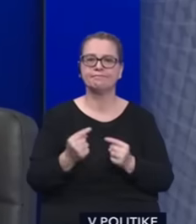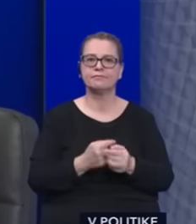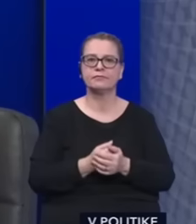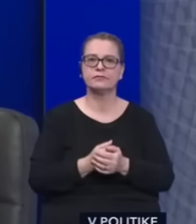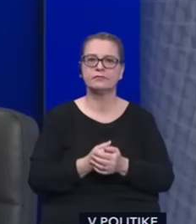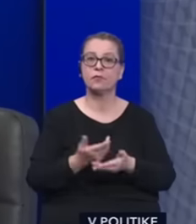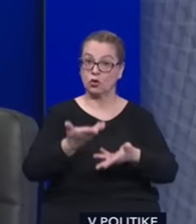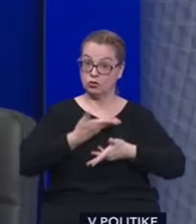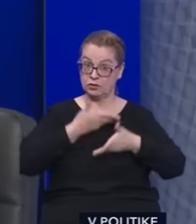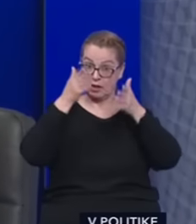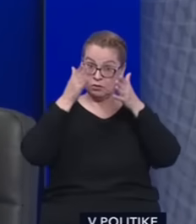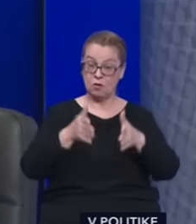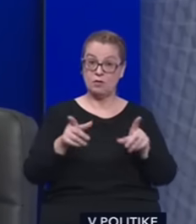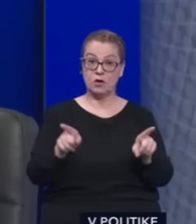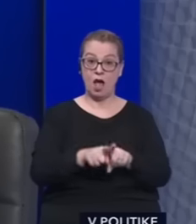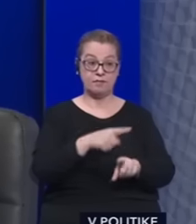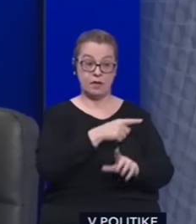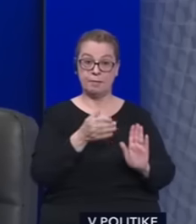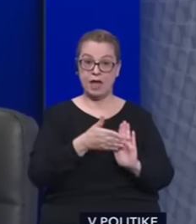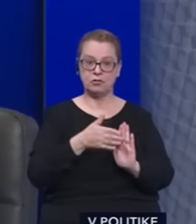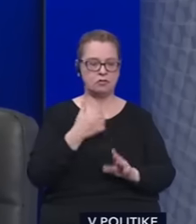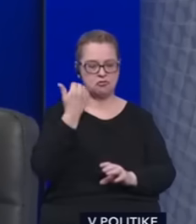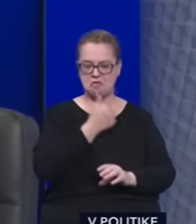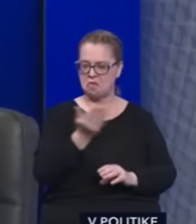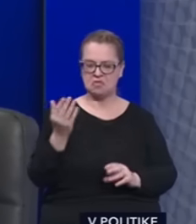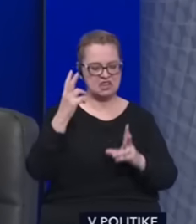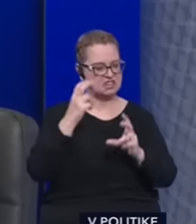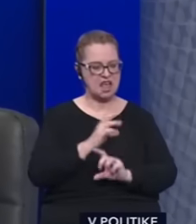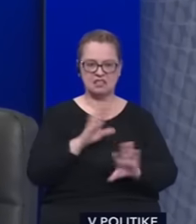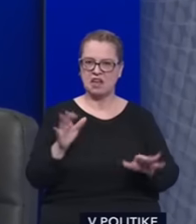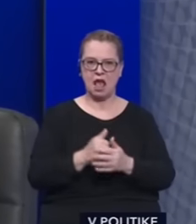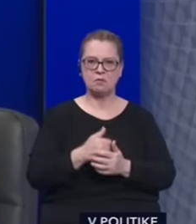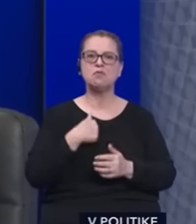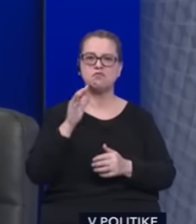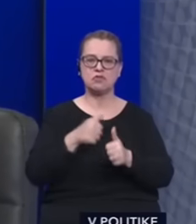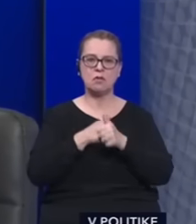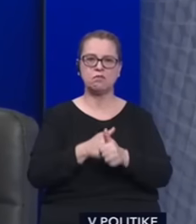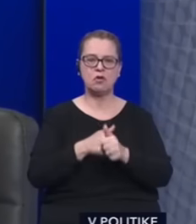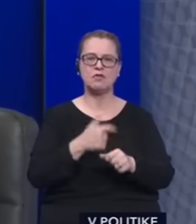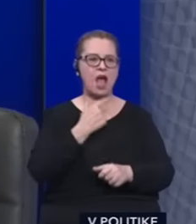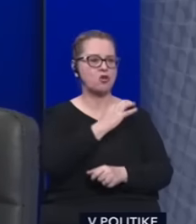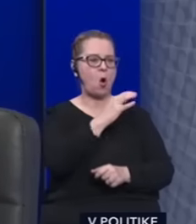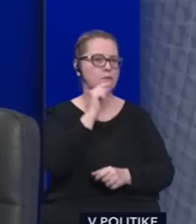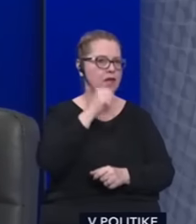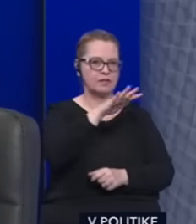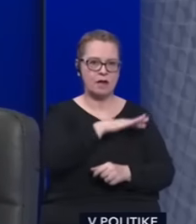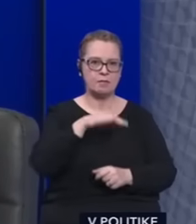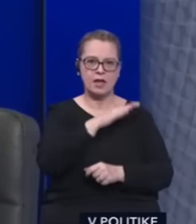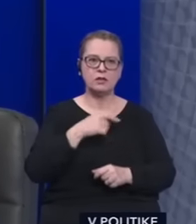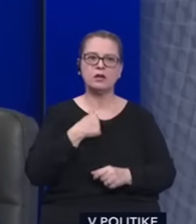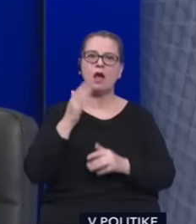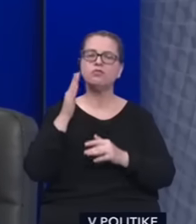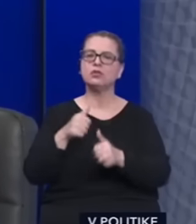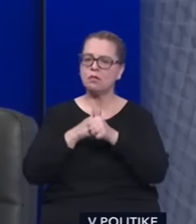dostanem dôveru, akú mal Matovič, tak ľudí nesklamem. Ja budem bojovať tak, ako Orbán za Maďarov, budem bojovať za tento národ, za